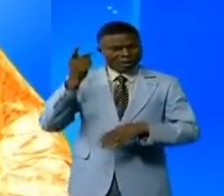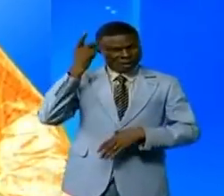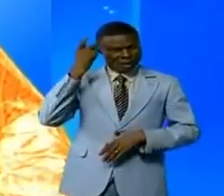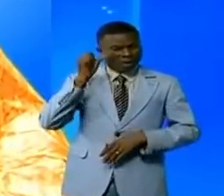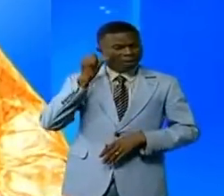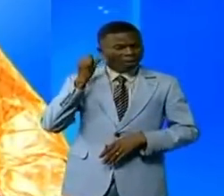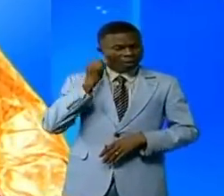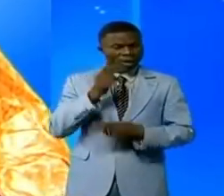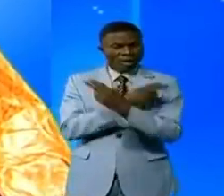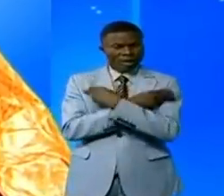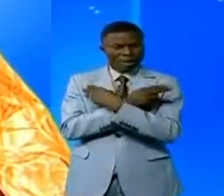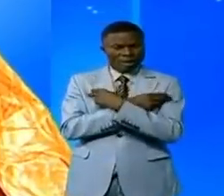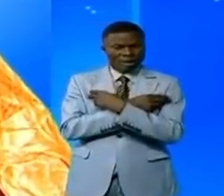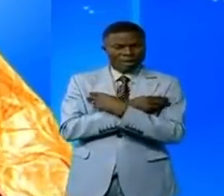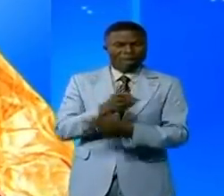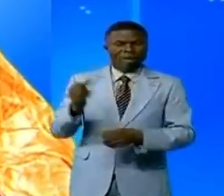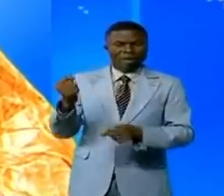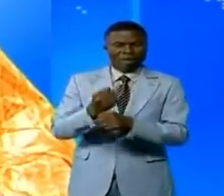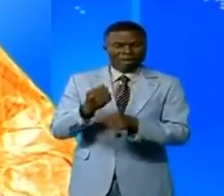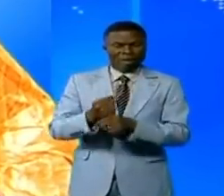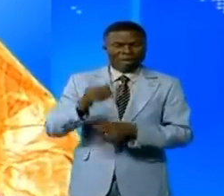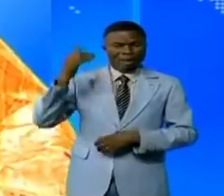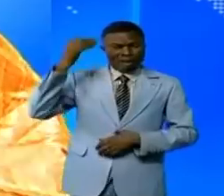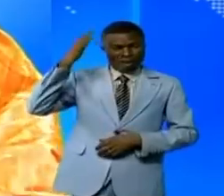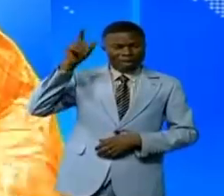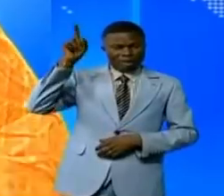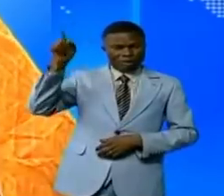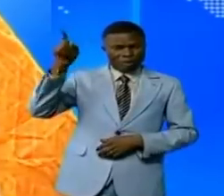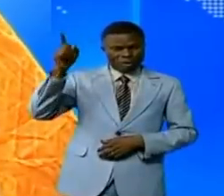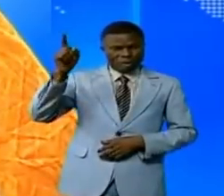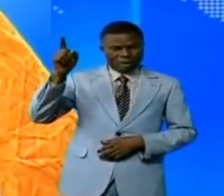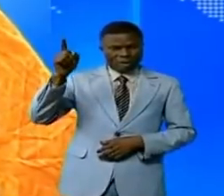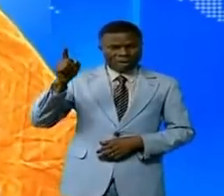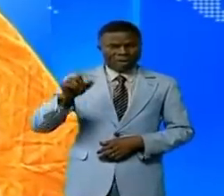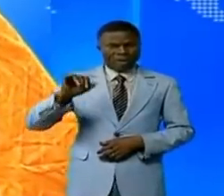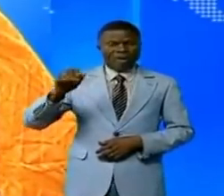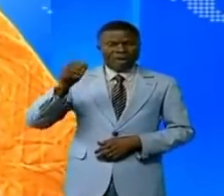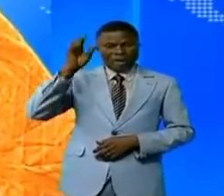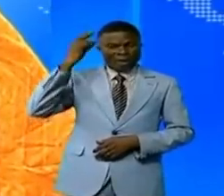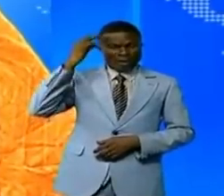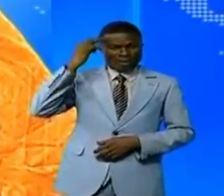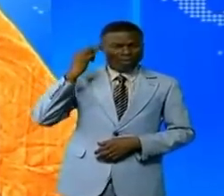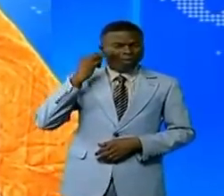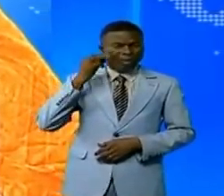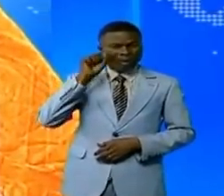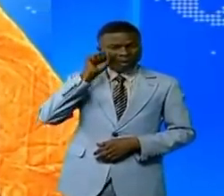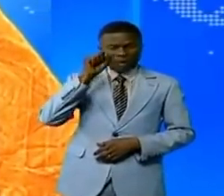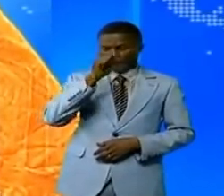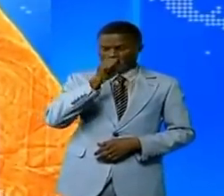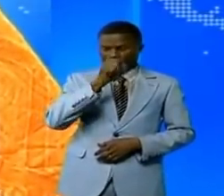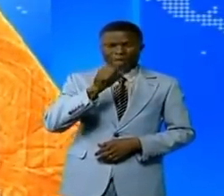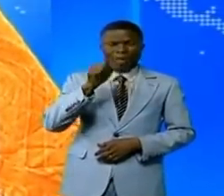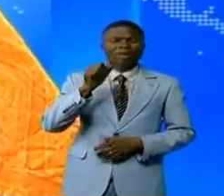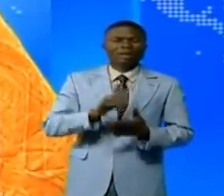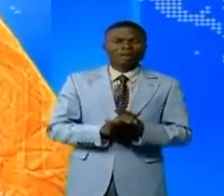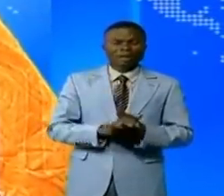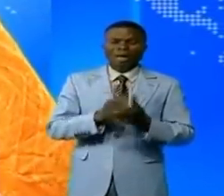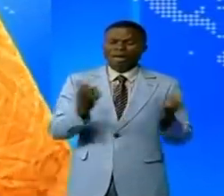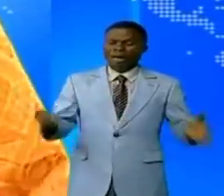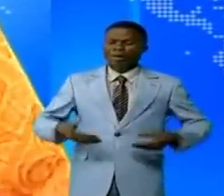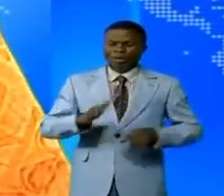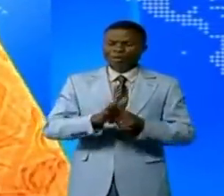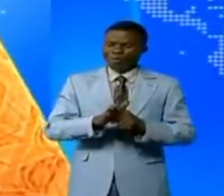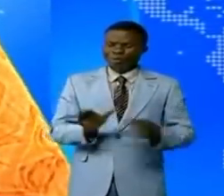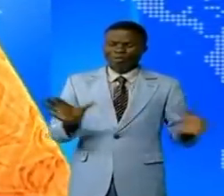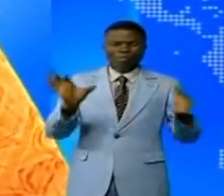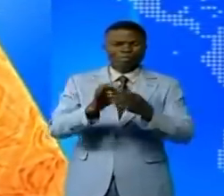un 6 jours de travail dans le Grand Équateur. Jean-Michel Samalukonde s'est dit heureux d'avoir communié avec la